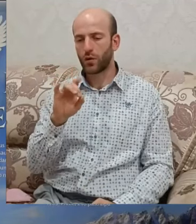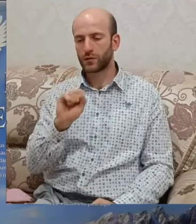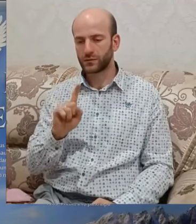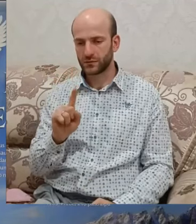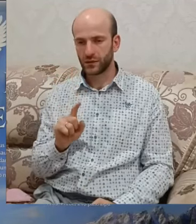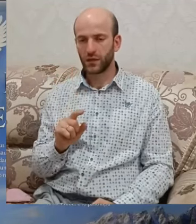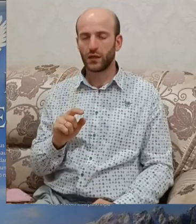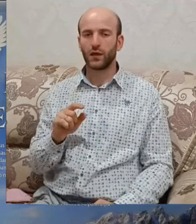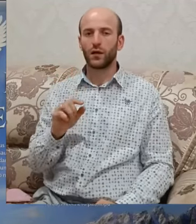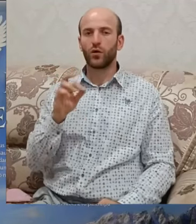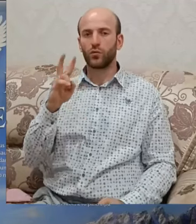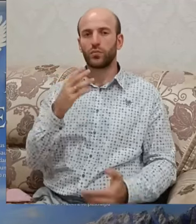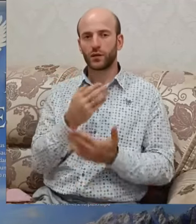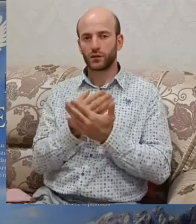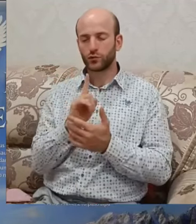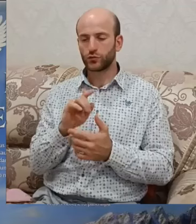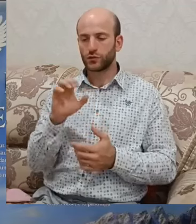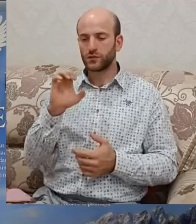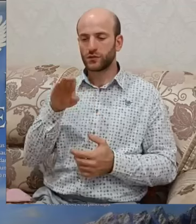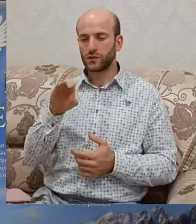это